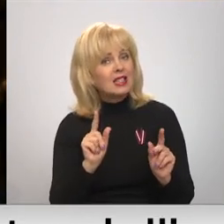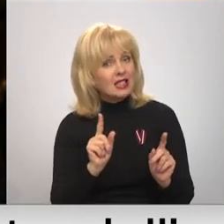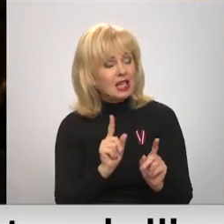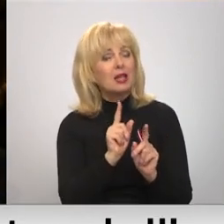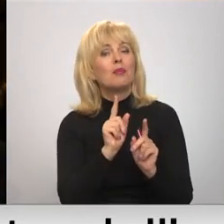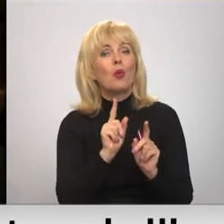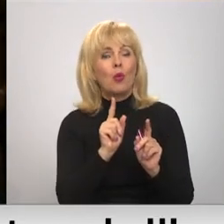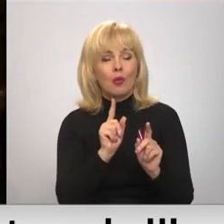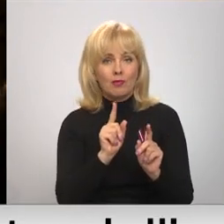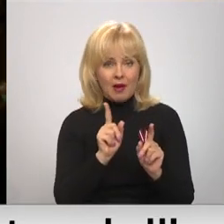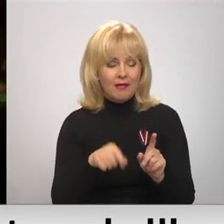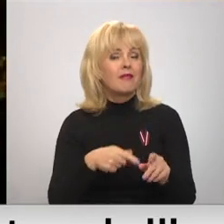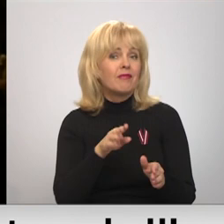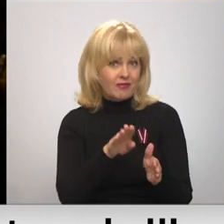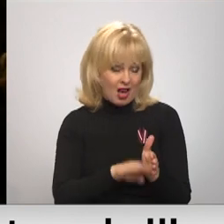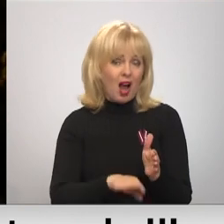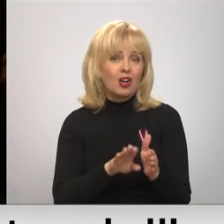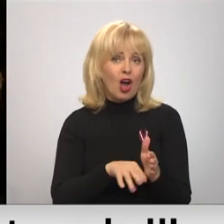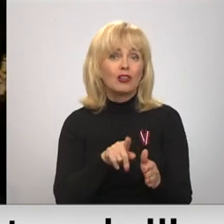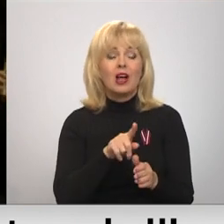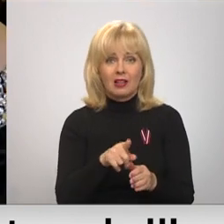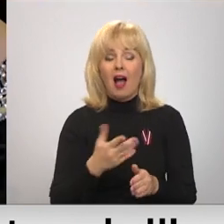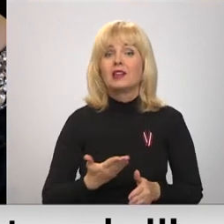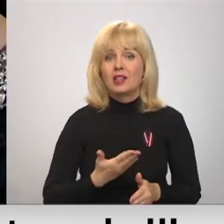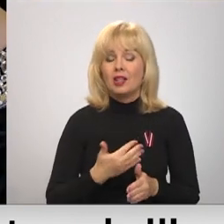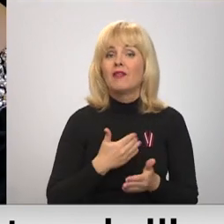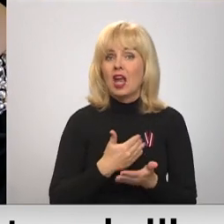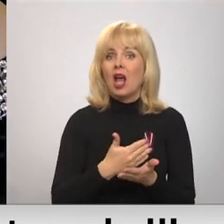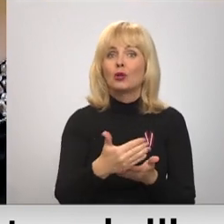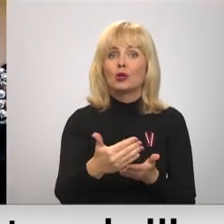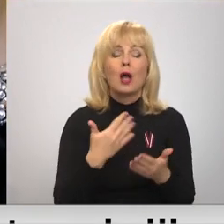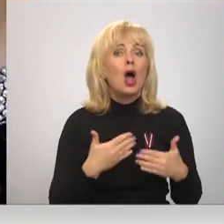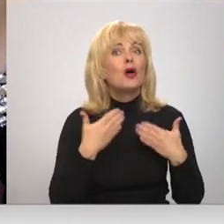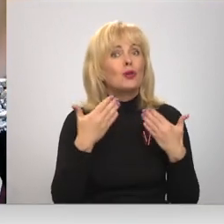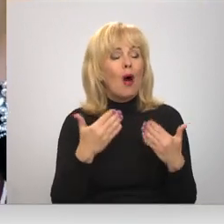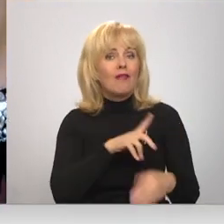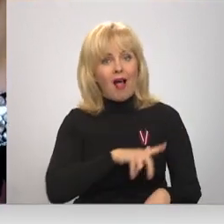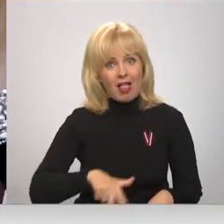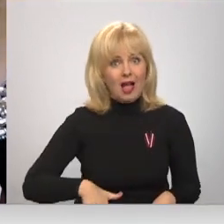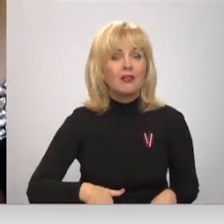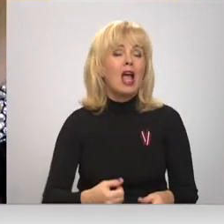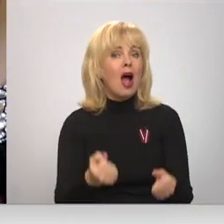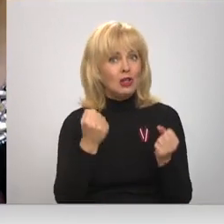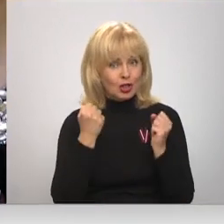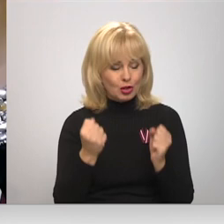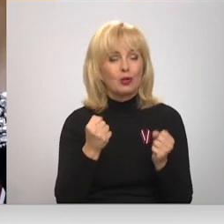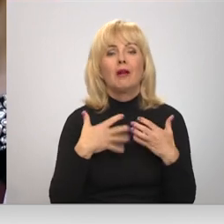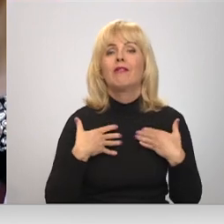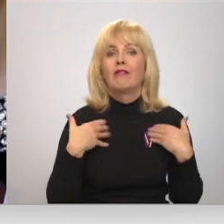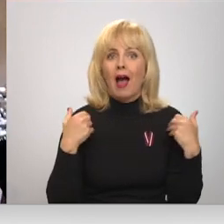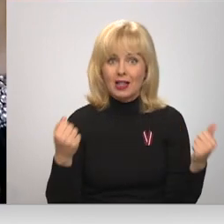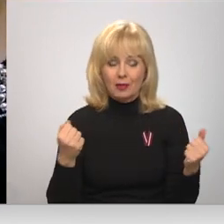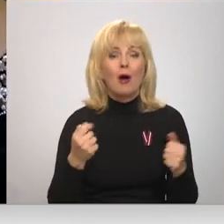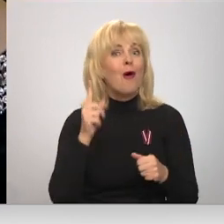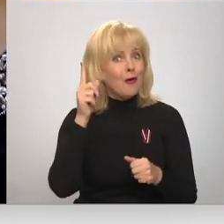no saticības vienkārši tas, tā dzīve iet uz priekšu. Novēlam Latvijai izturību. Veselību un tik